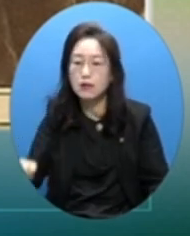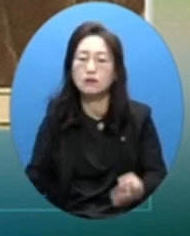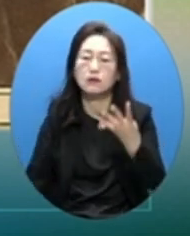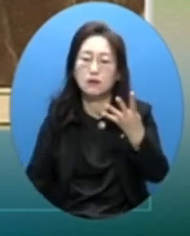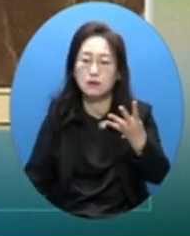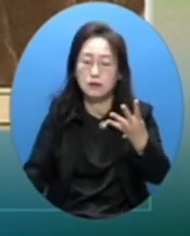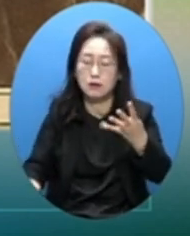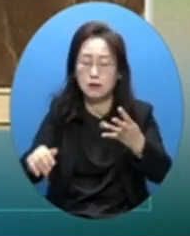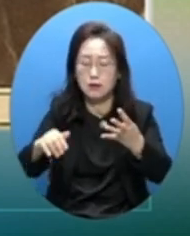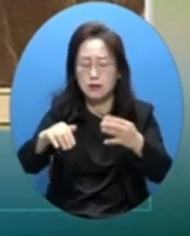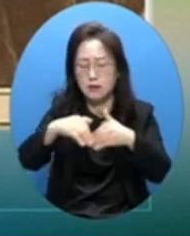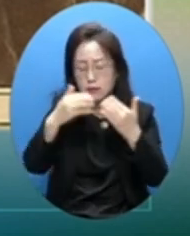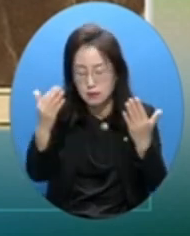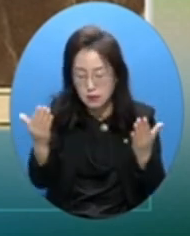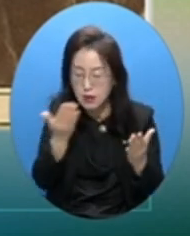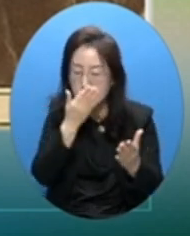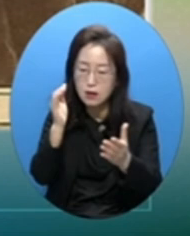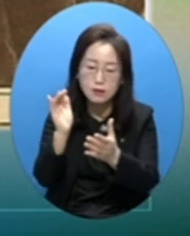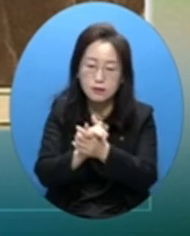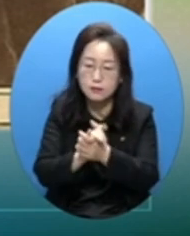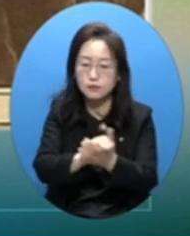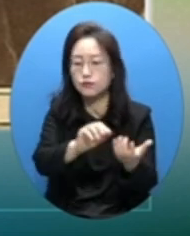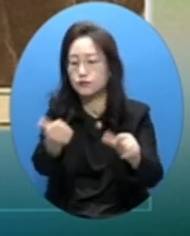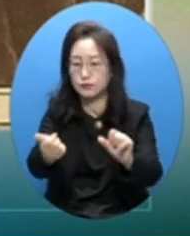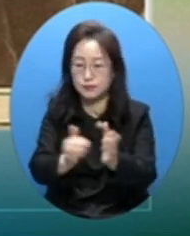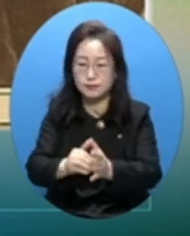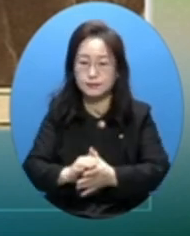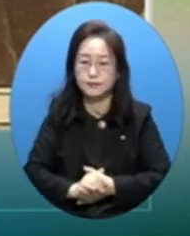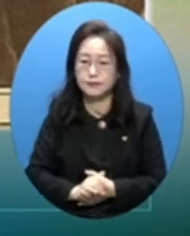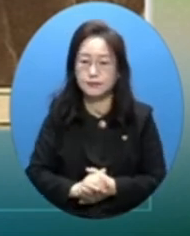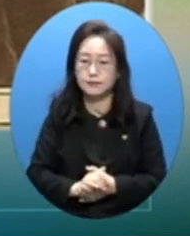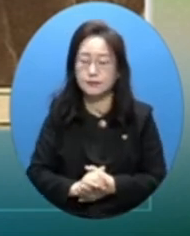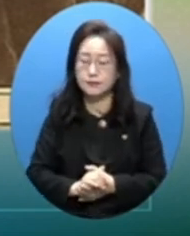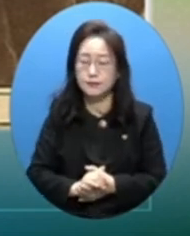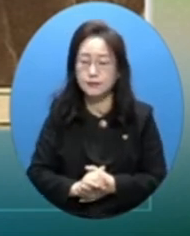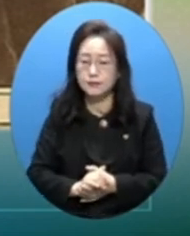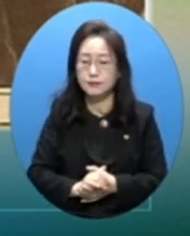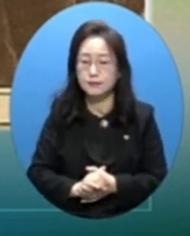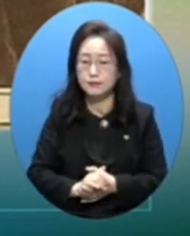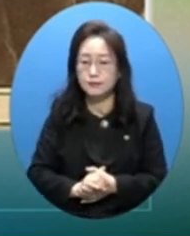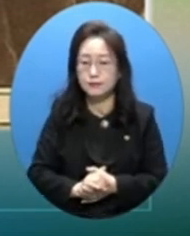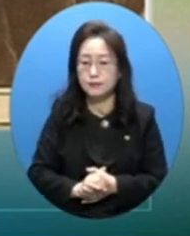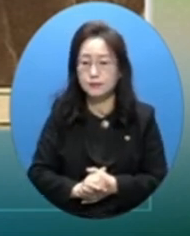그 사고로 목숨을 잃었습니다.